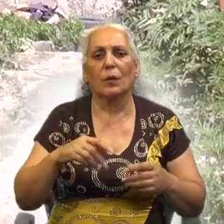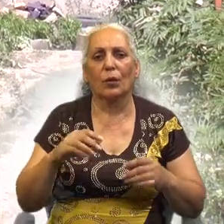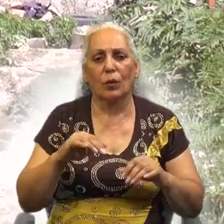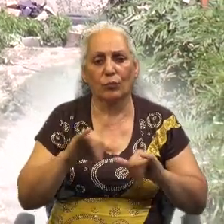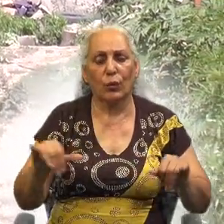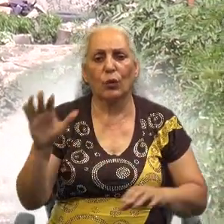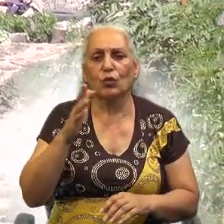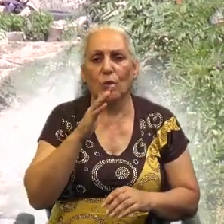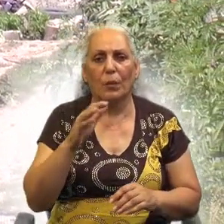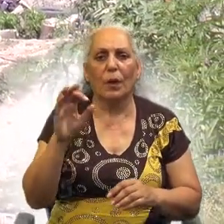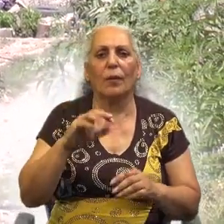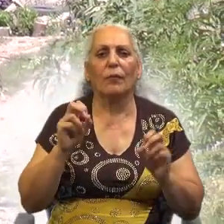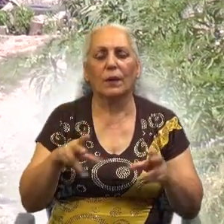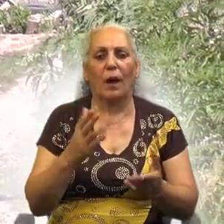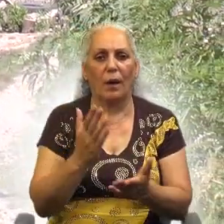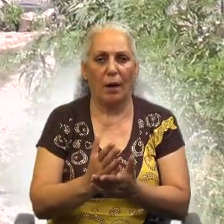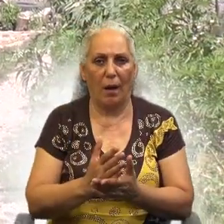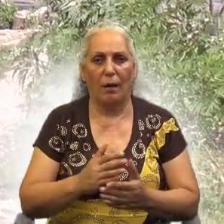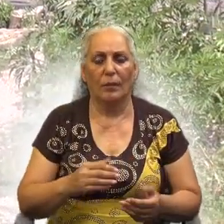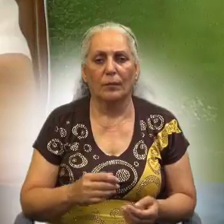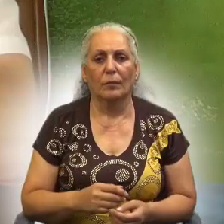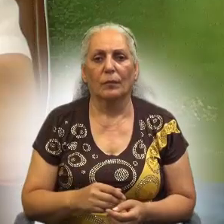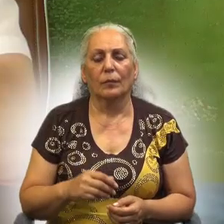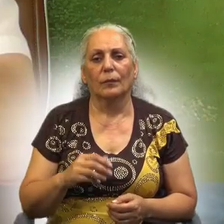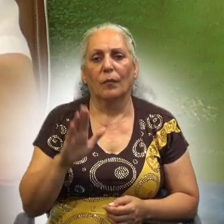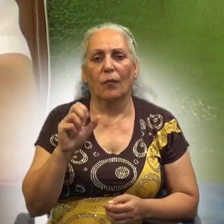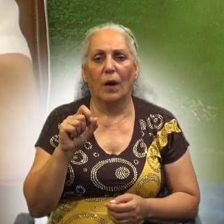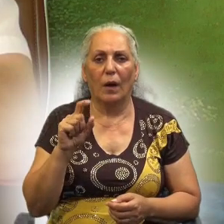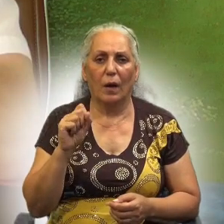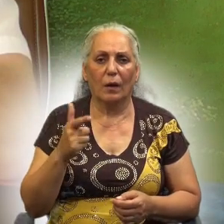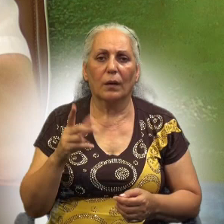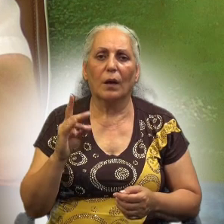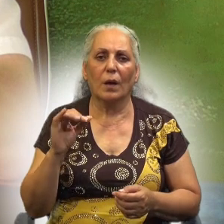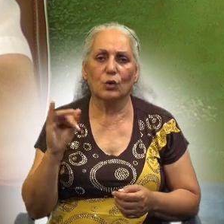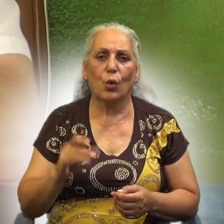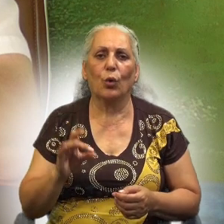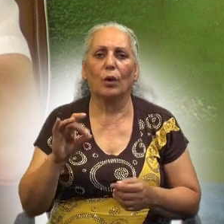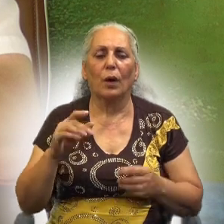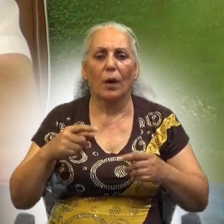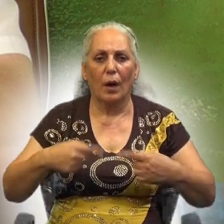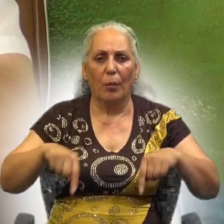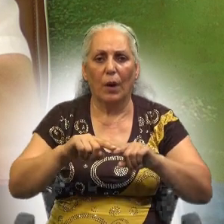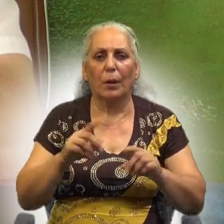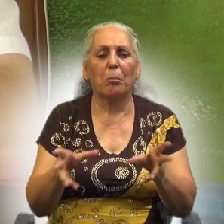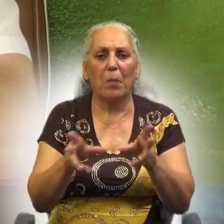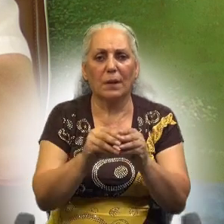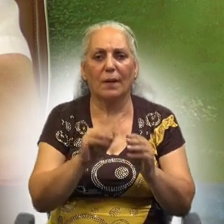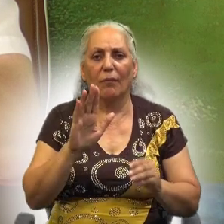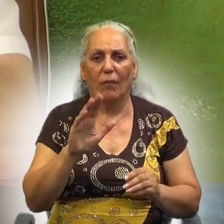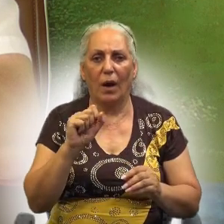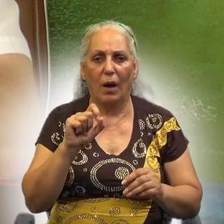խնդիրները երկրորդական պլան կմղվեն։ Վահագնաձոր համայնքը միացյալ է եղել Վահագնի համայնքի